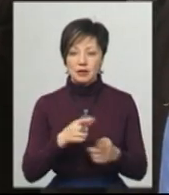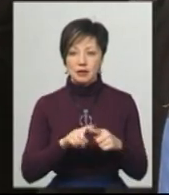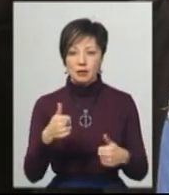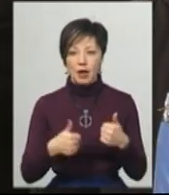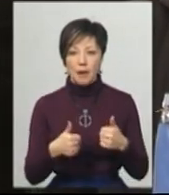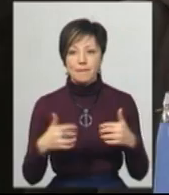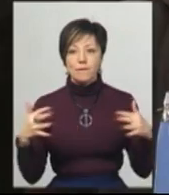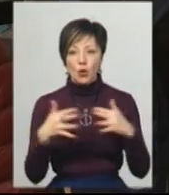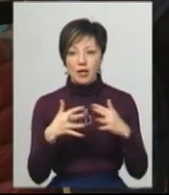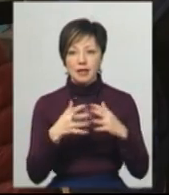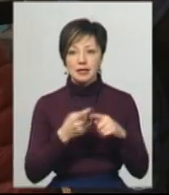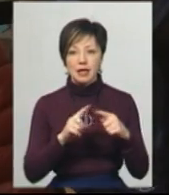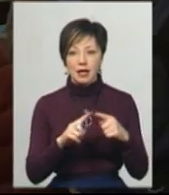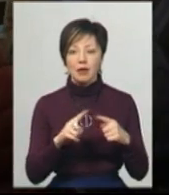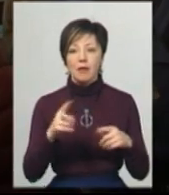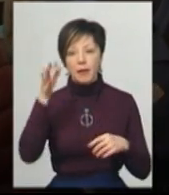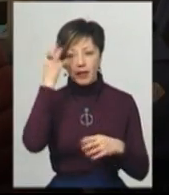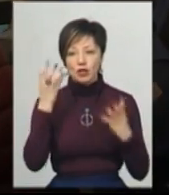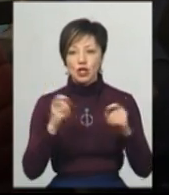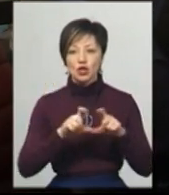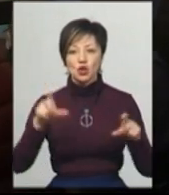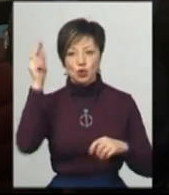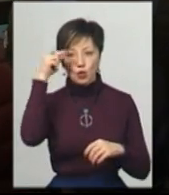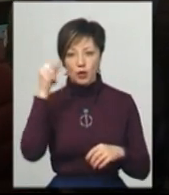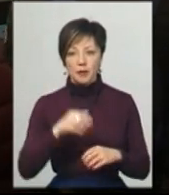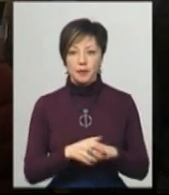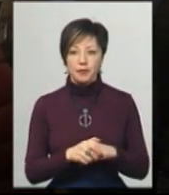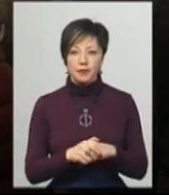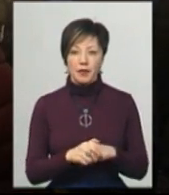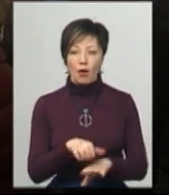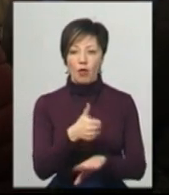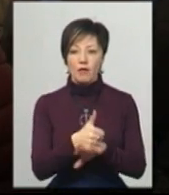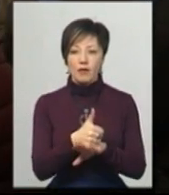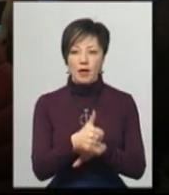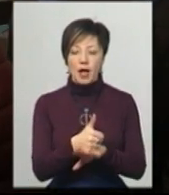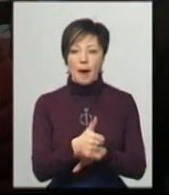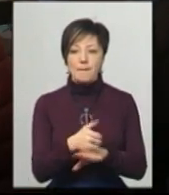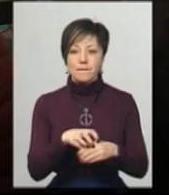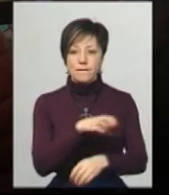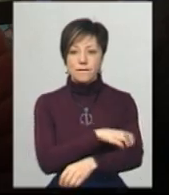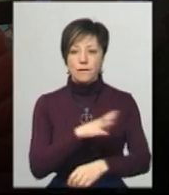битви пам'ятає ще зі школи. В голові більшовиків був Муравйов,